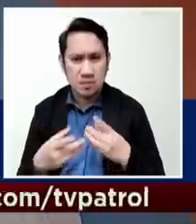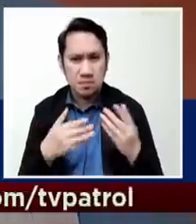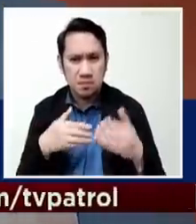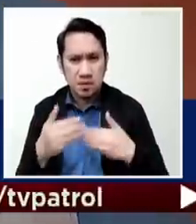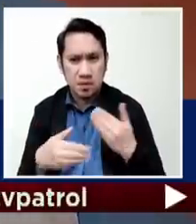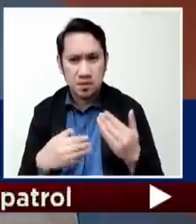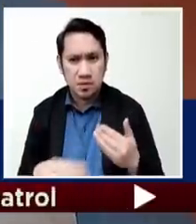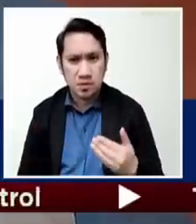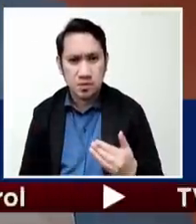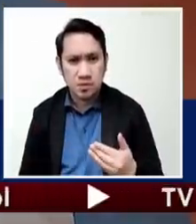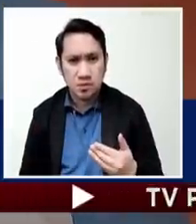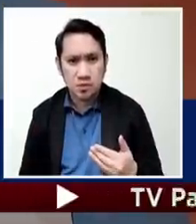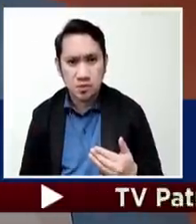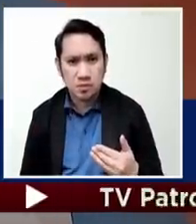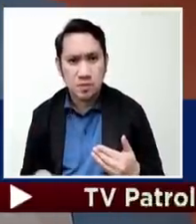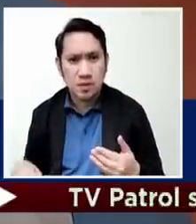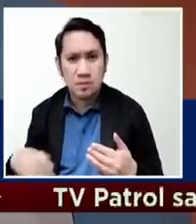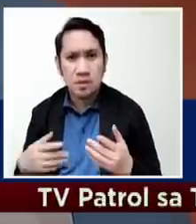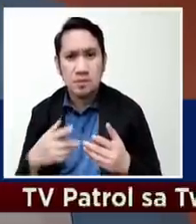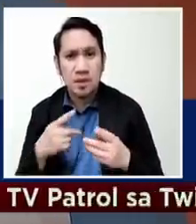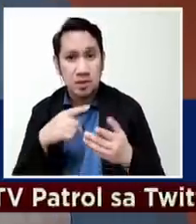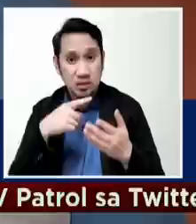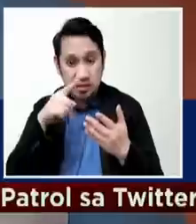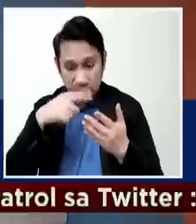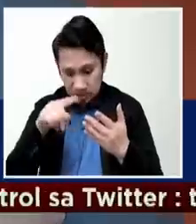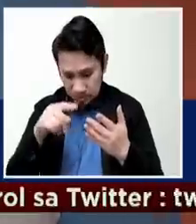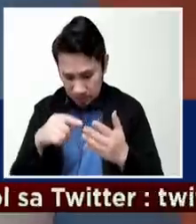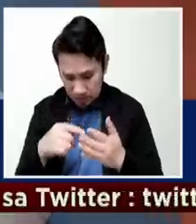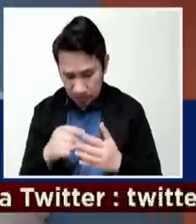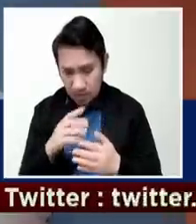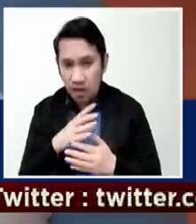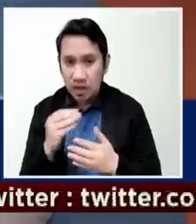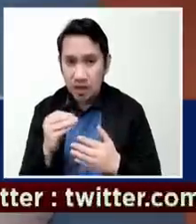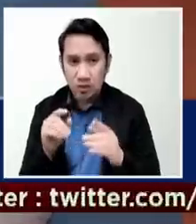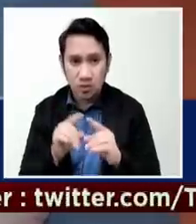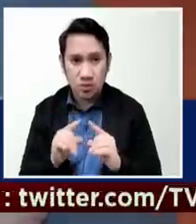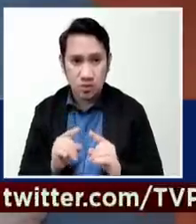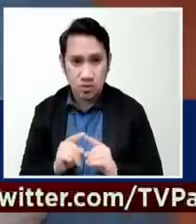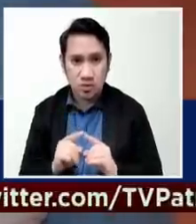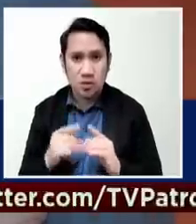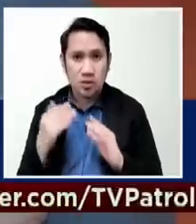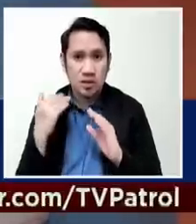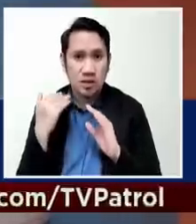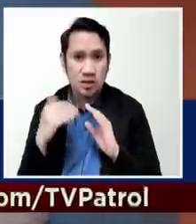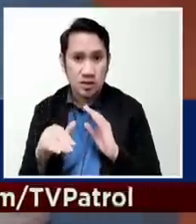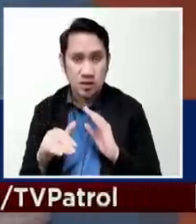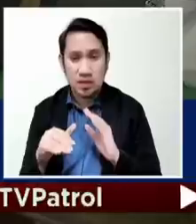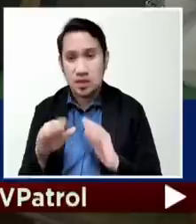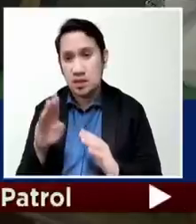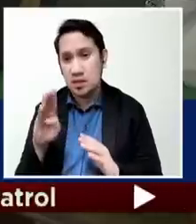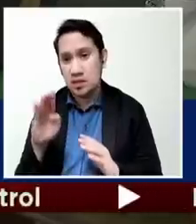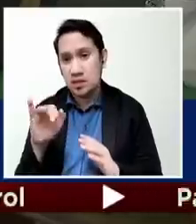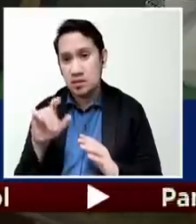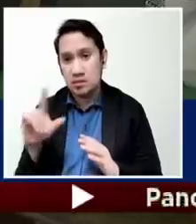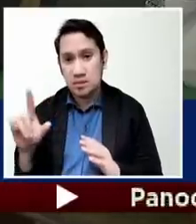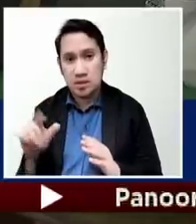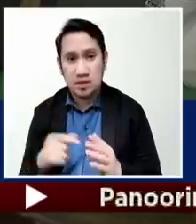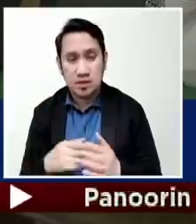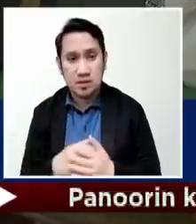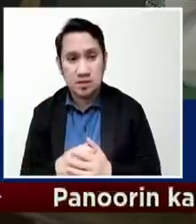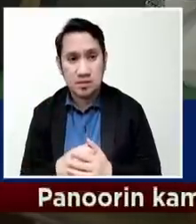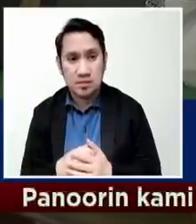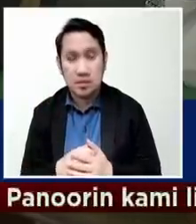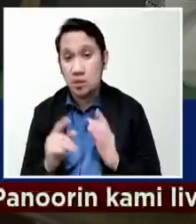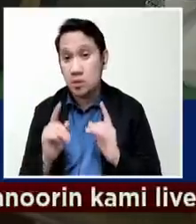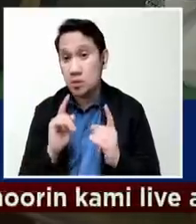Ni-revise na po yan. And then, nagpadala na po ng another billing statement.